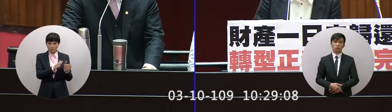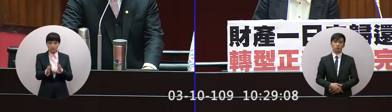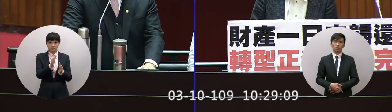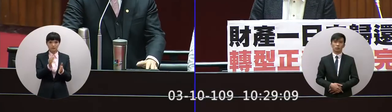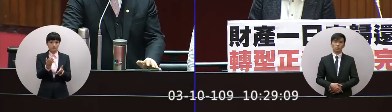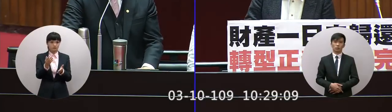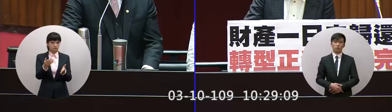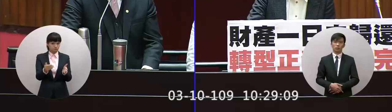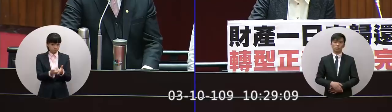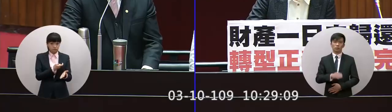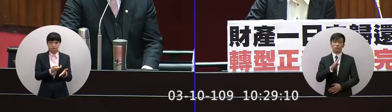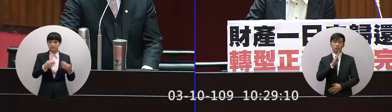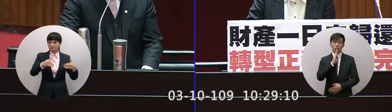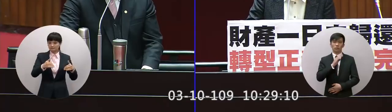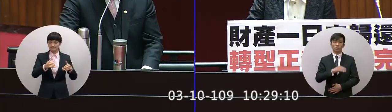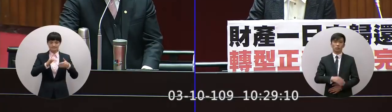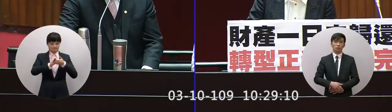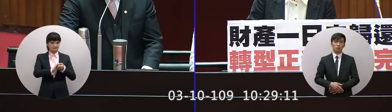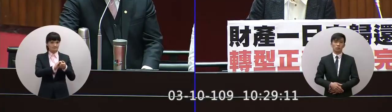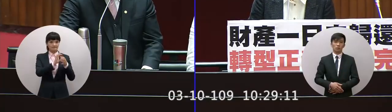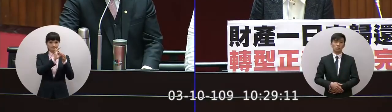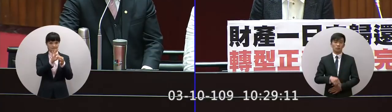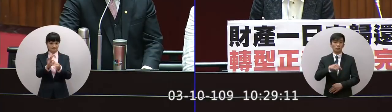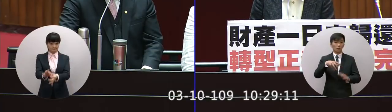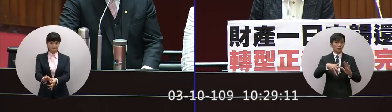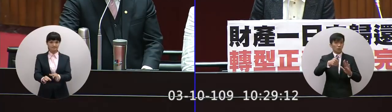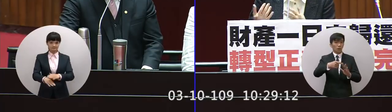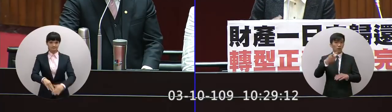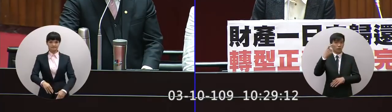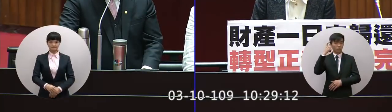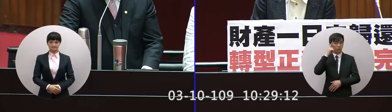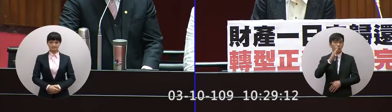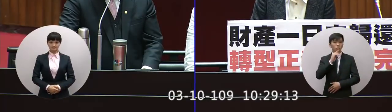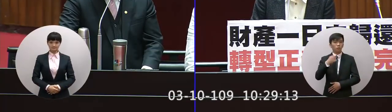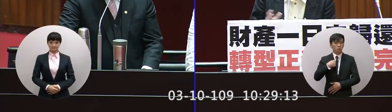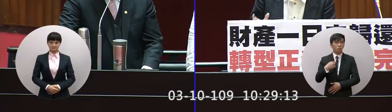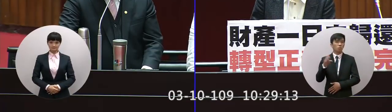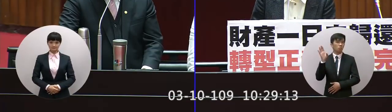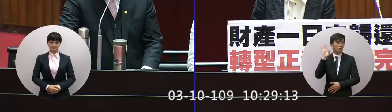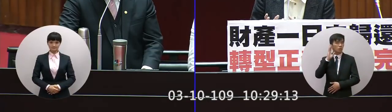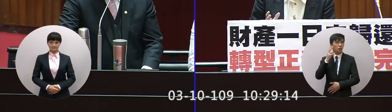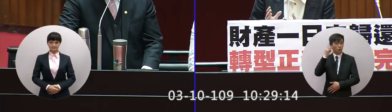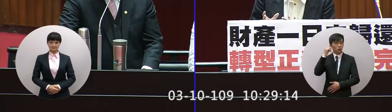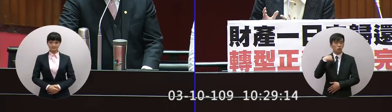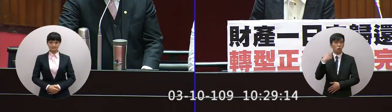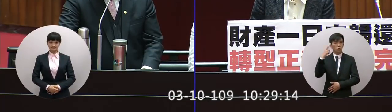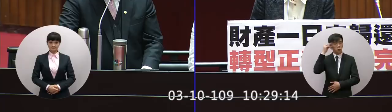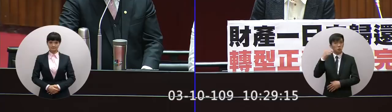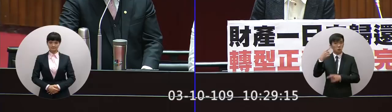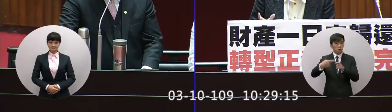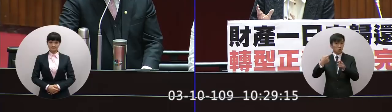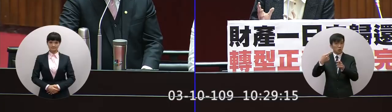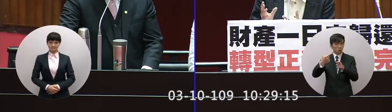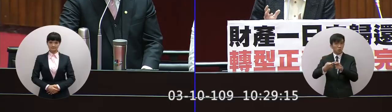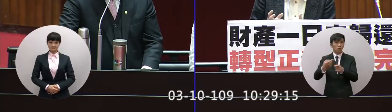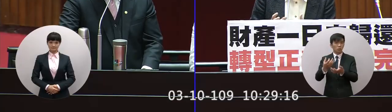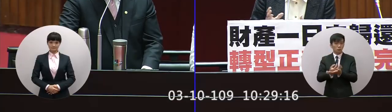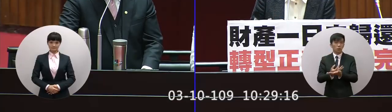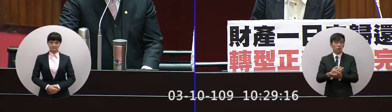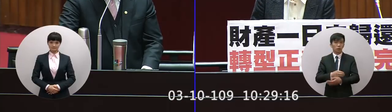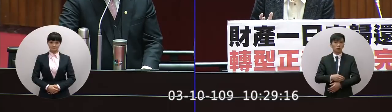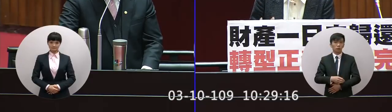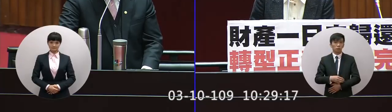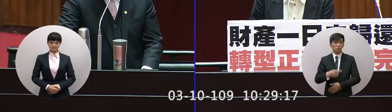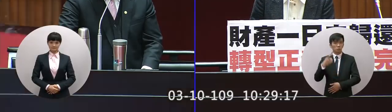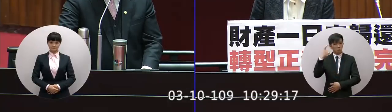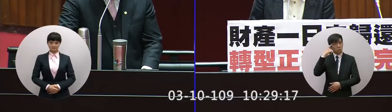这样来做。 是，所以就是说我想院长这里是我听起来就是觉得说，因为我有说我觉得1年的时间是不够的，到时候我想